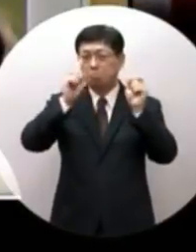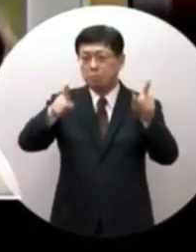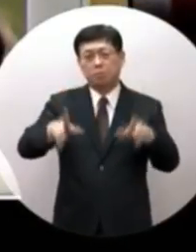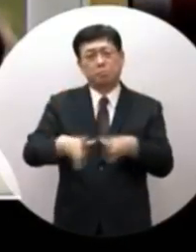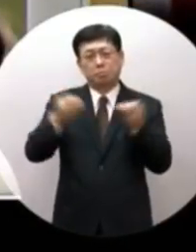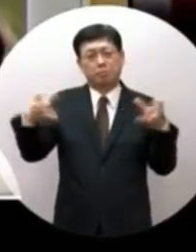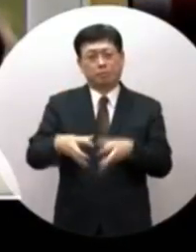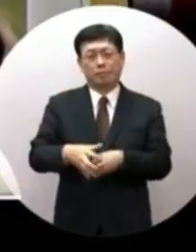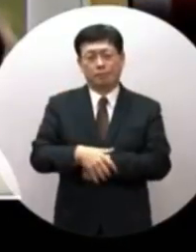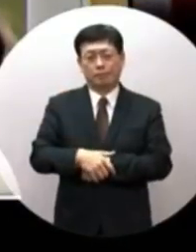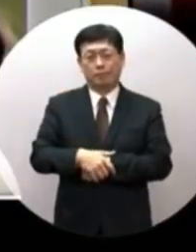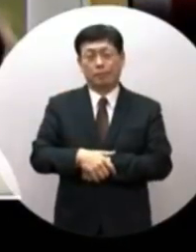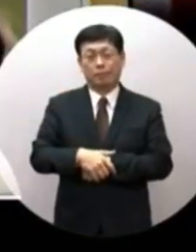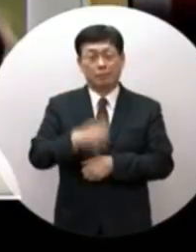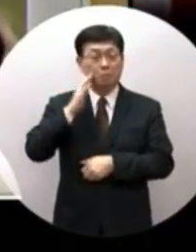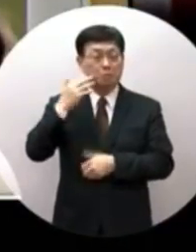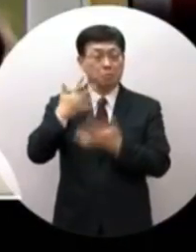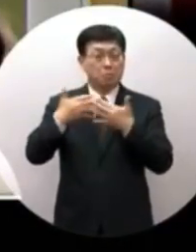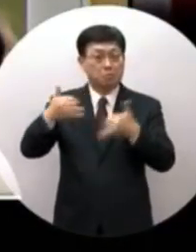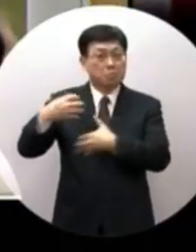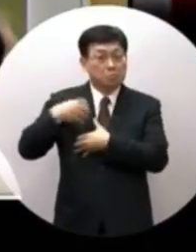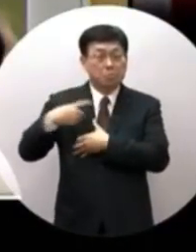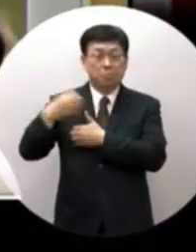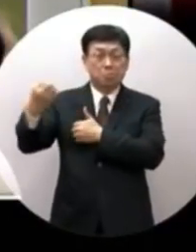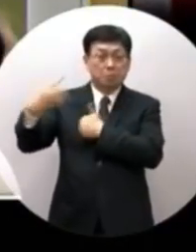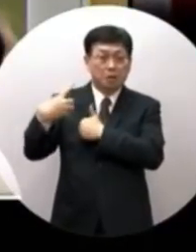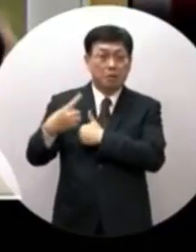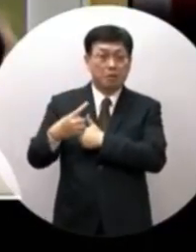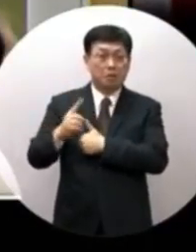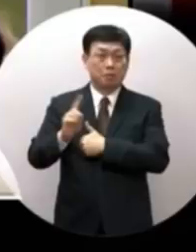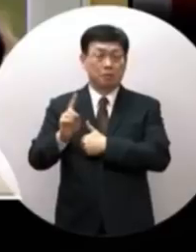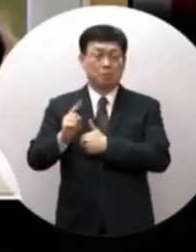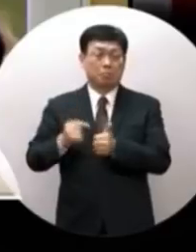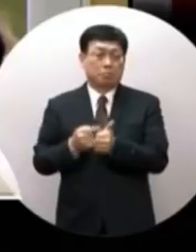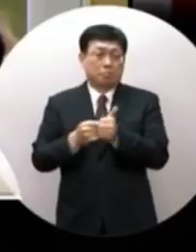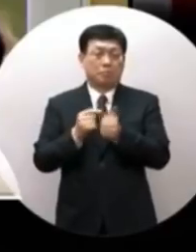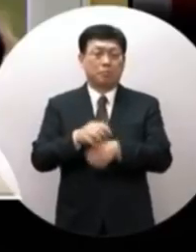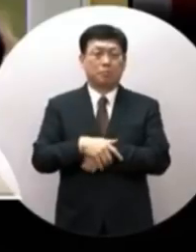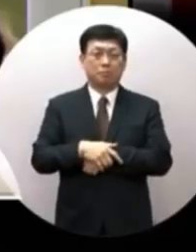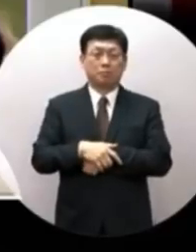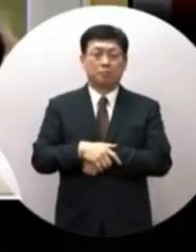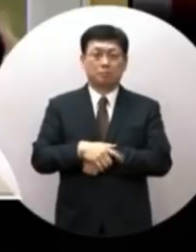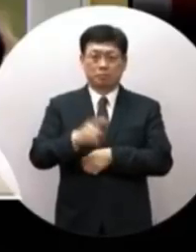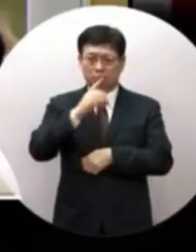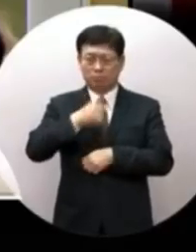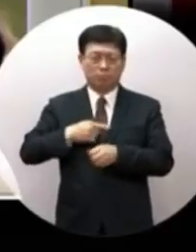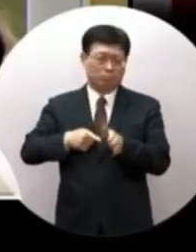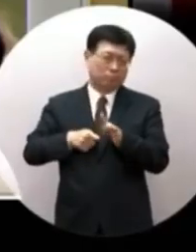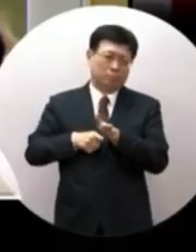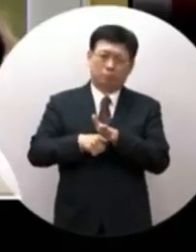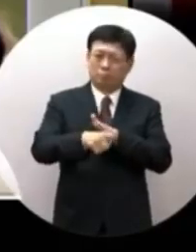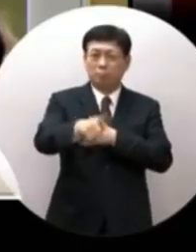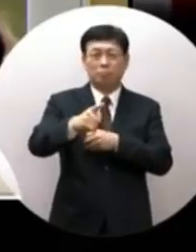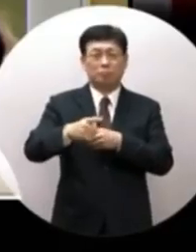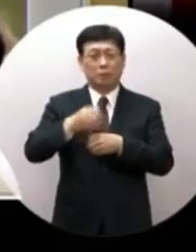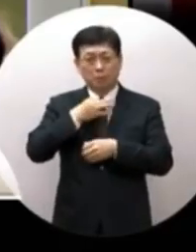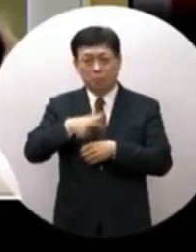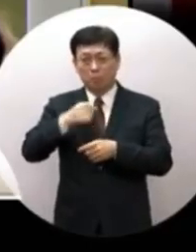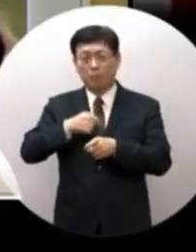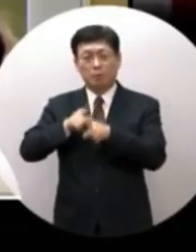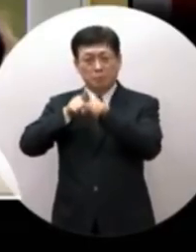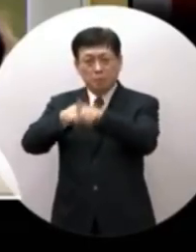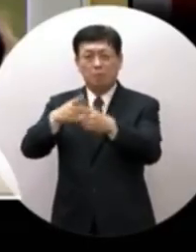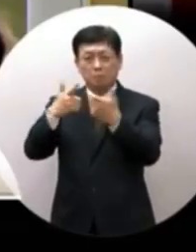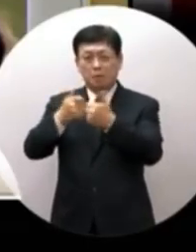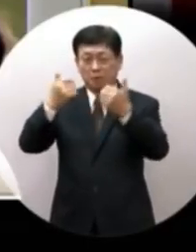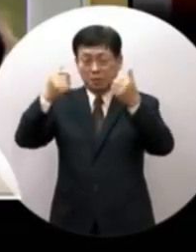谋。王进来来跟我讲一句话，就说一路向前走，别为狗回